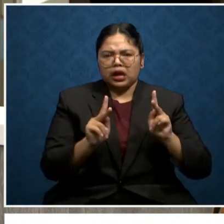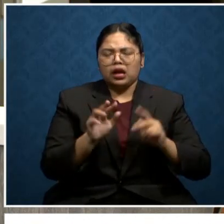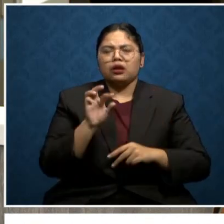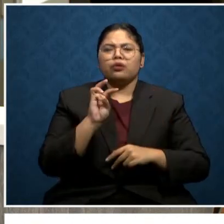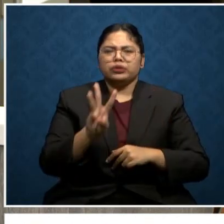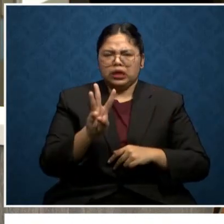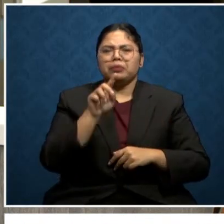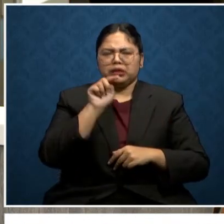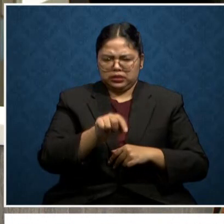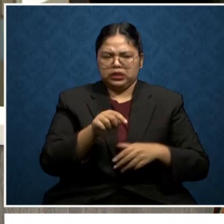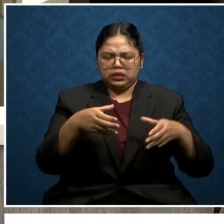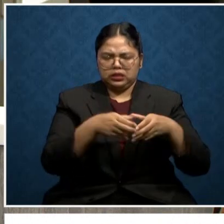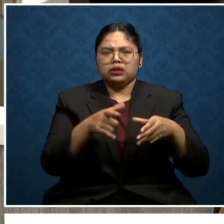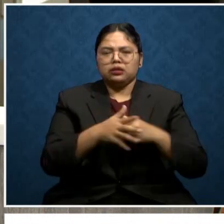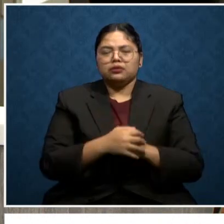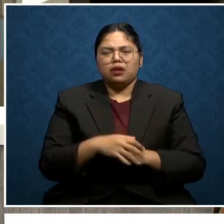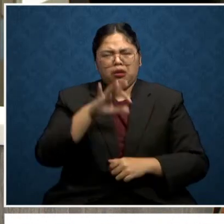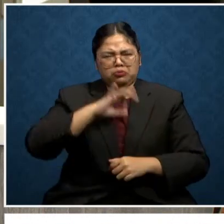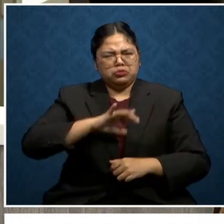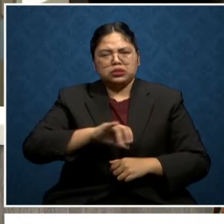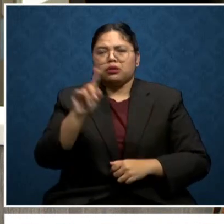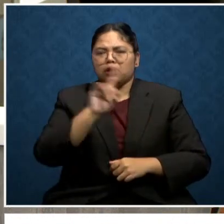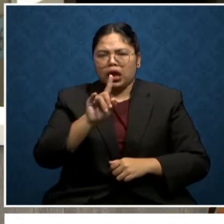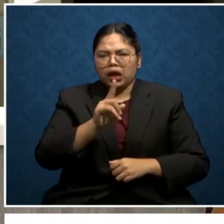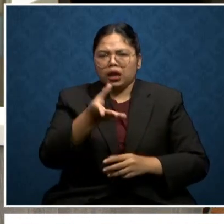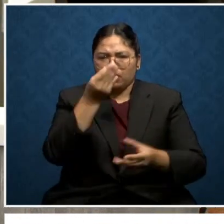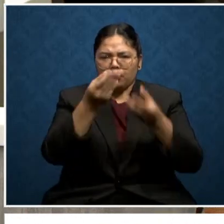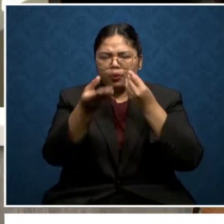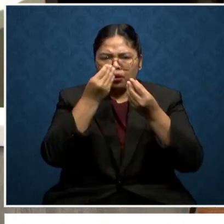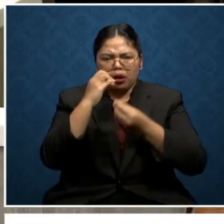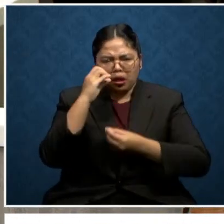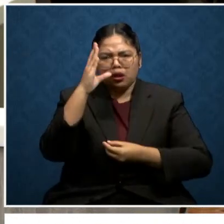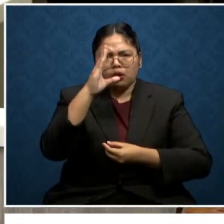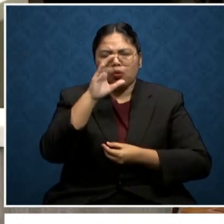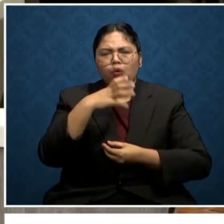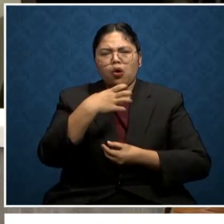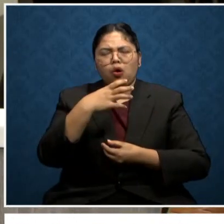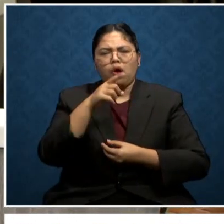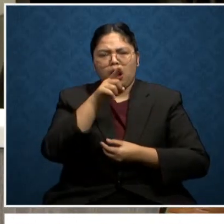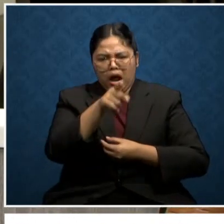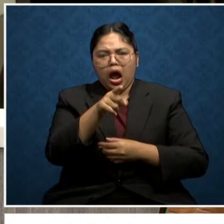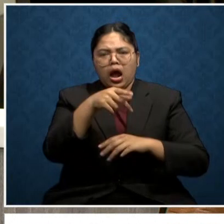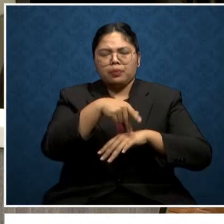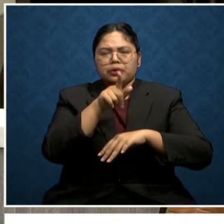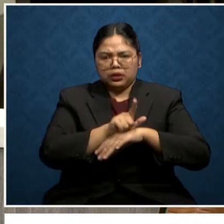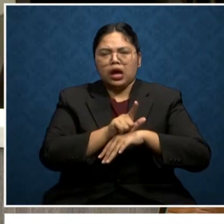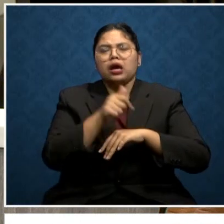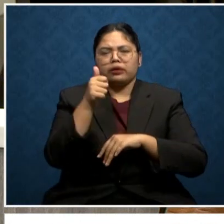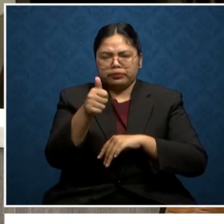ความรู้สึกว่าจากได้การเรียนรู้จากท่านประธานนะคะท่านประธานเป็นคนคอมโพรไมส์มากค่ะท่